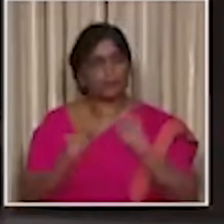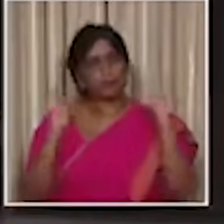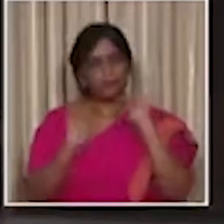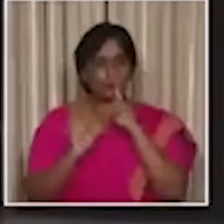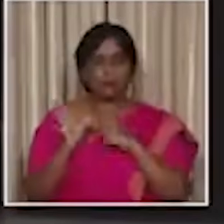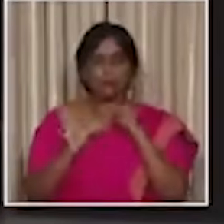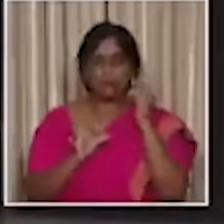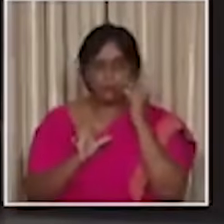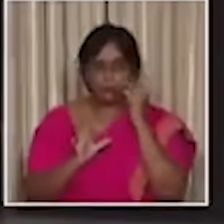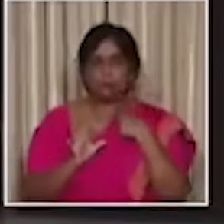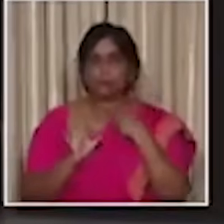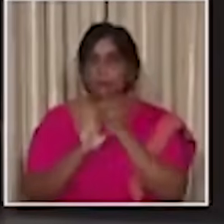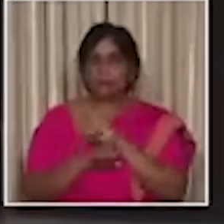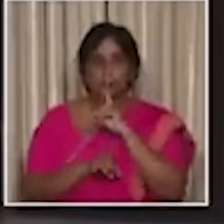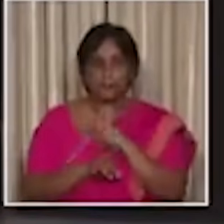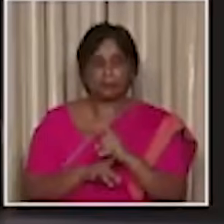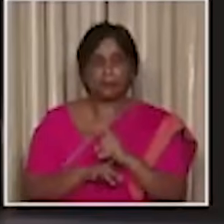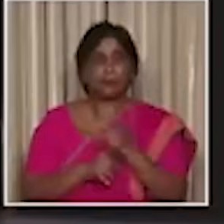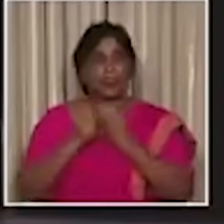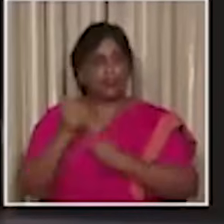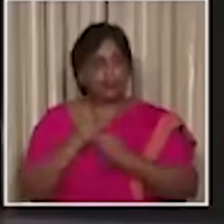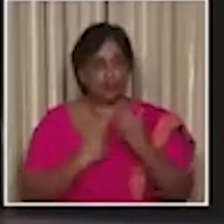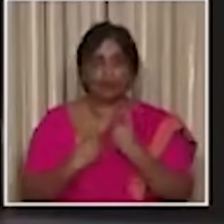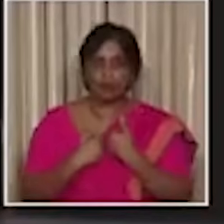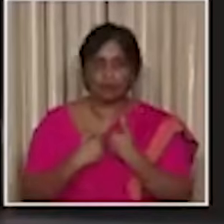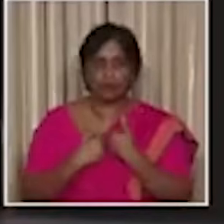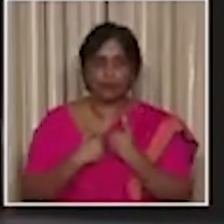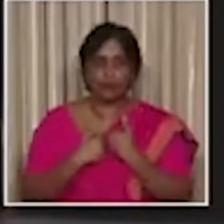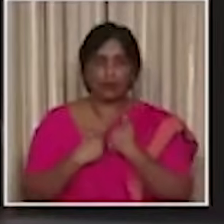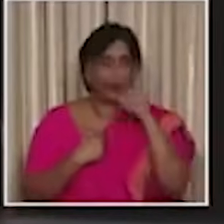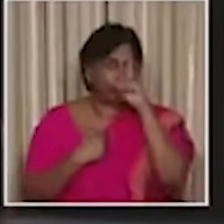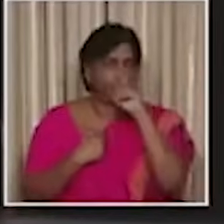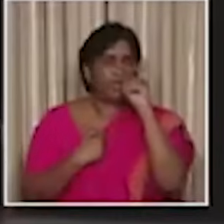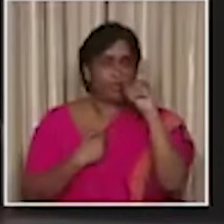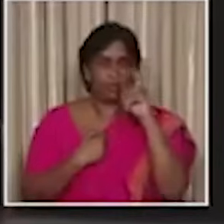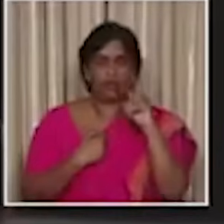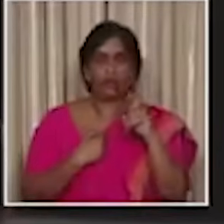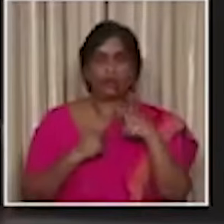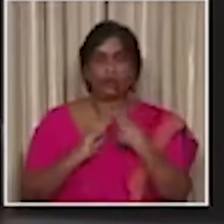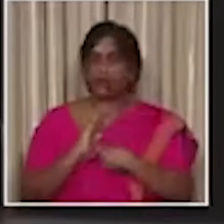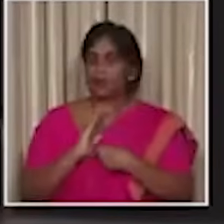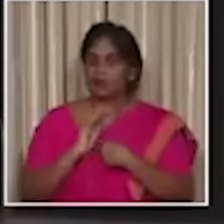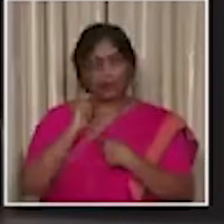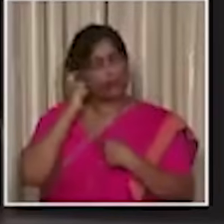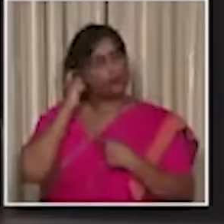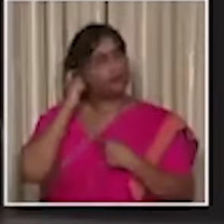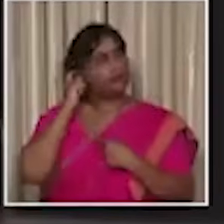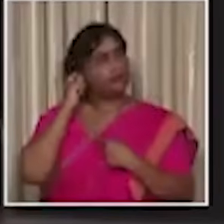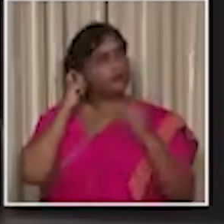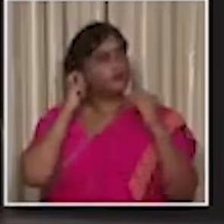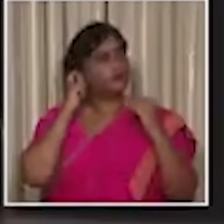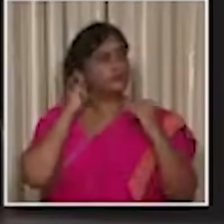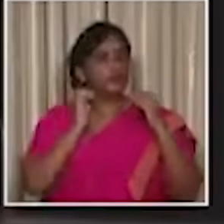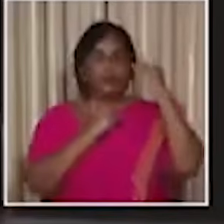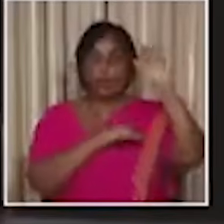kemarin amat tuh mami mulimba kiu ane badu ikure api. Mereka mahat eko, eka maharai rata me apa na ini kerana awas